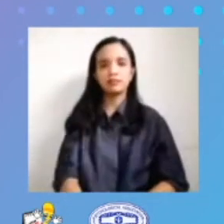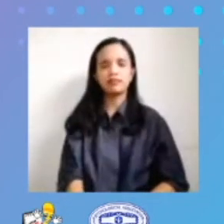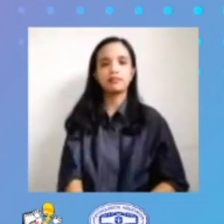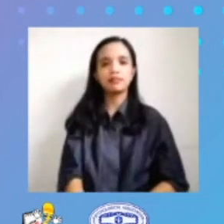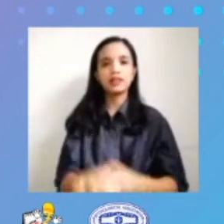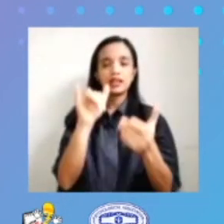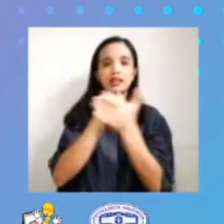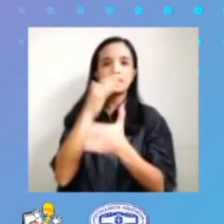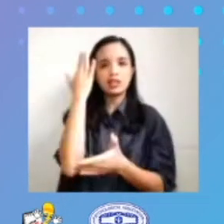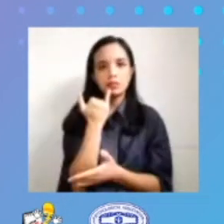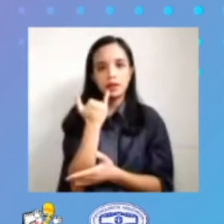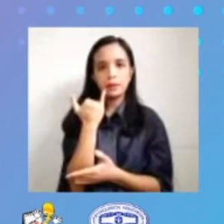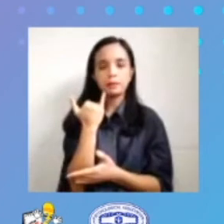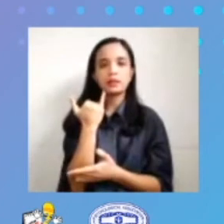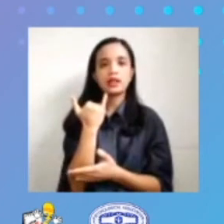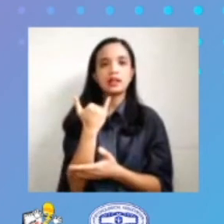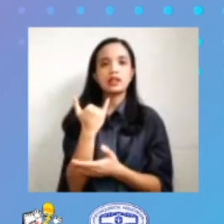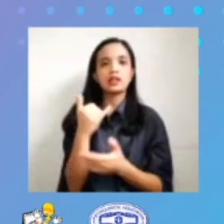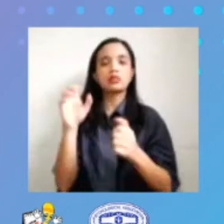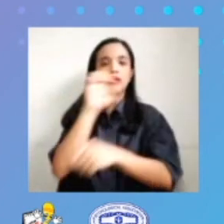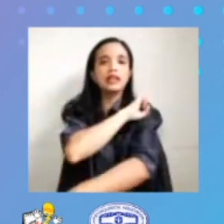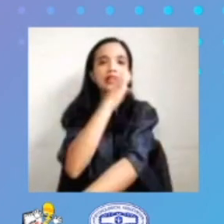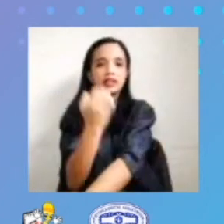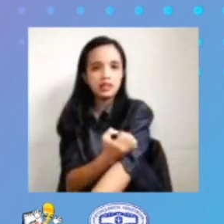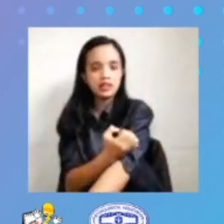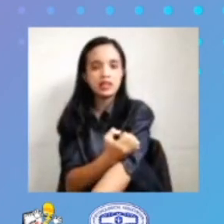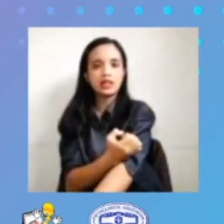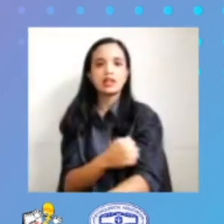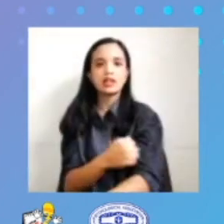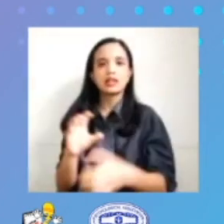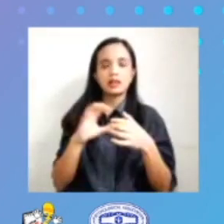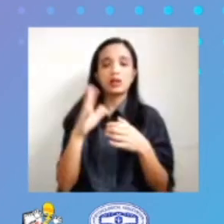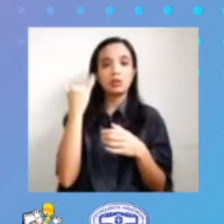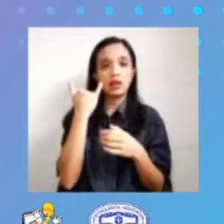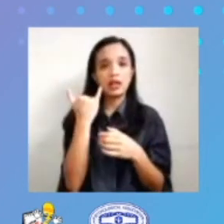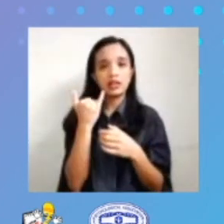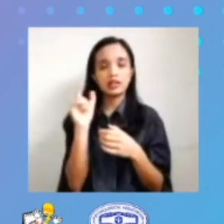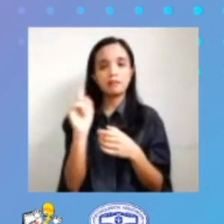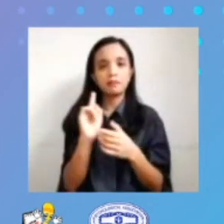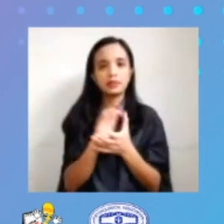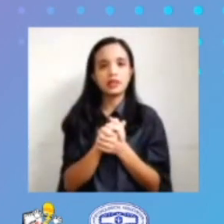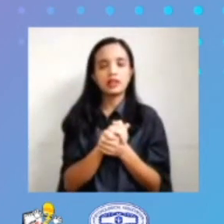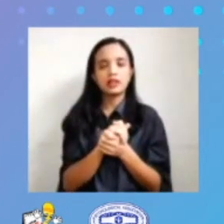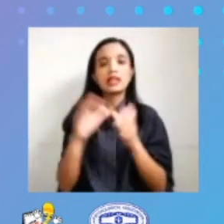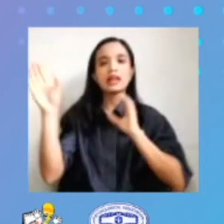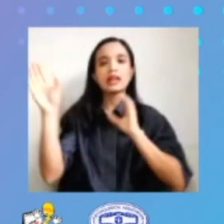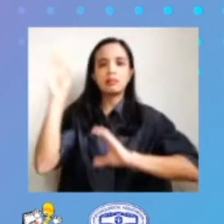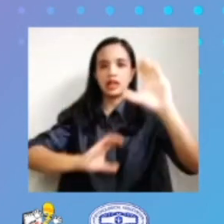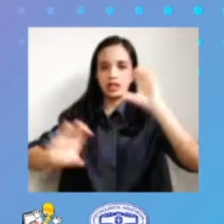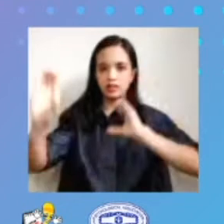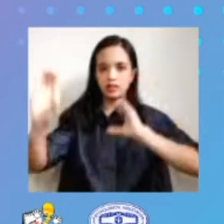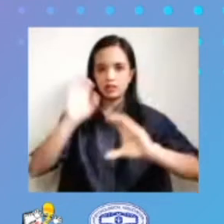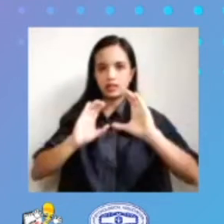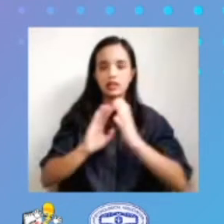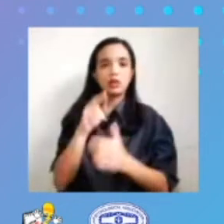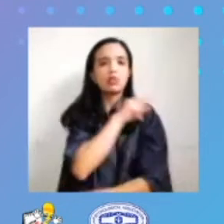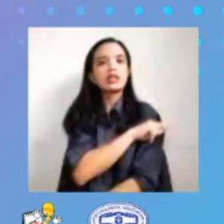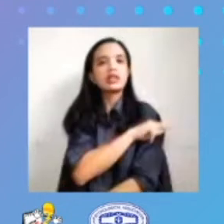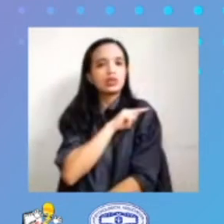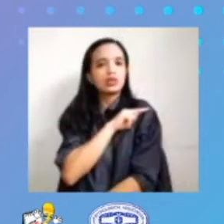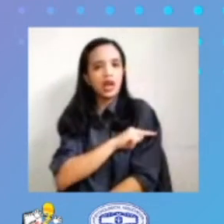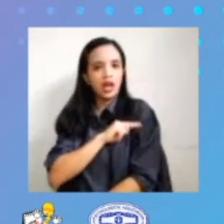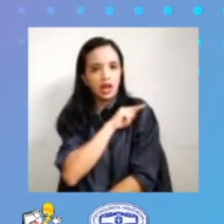na pag kumakain kami, sasabihin ko, kakain ako kasi I value my psychological well-being. Kumbaga parang, pag hindi ako kumain, tas alam mo